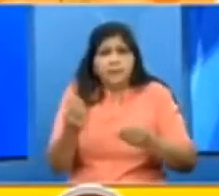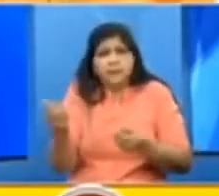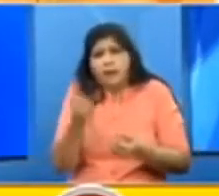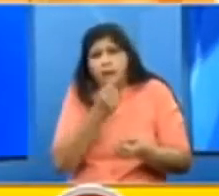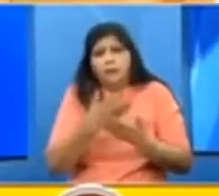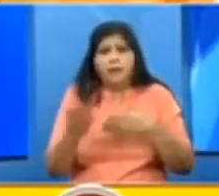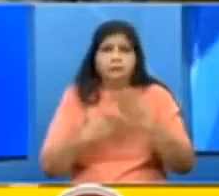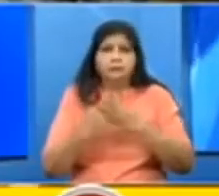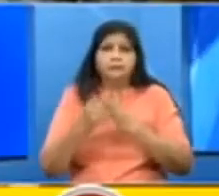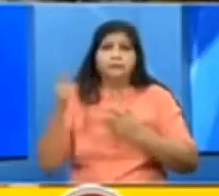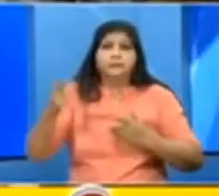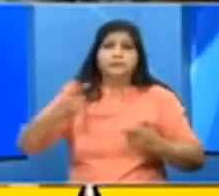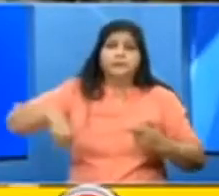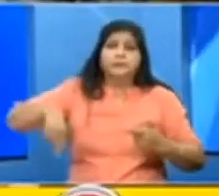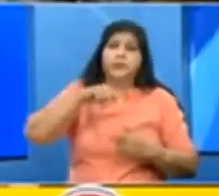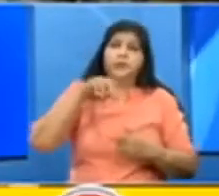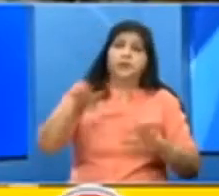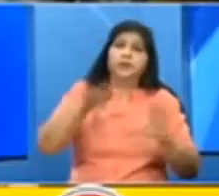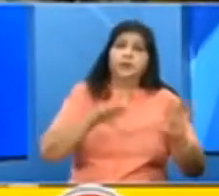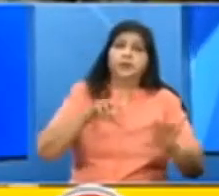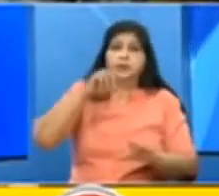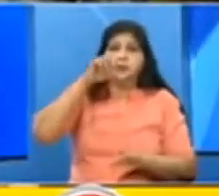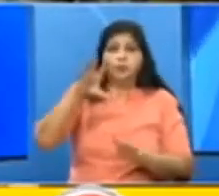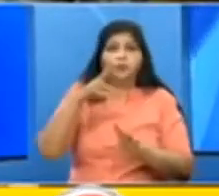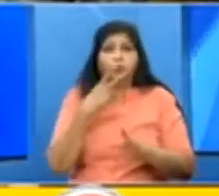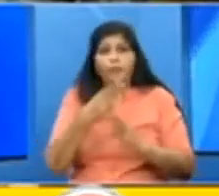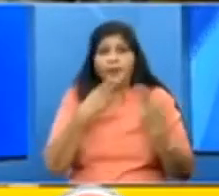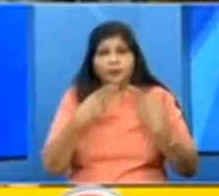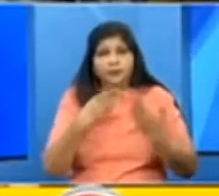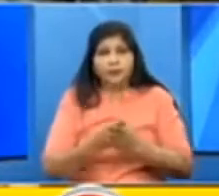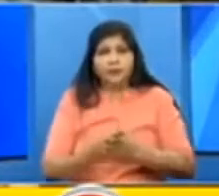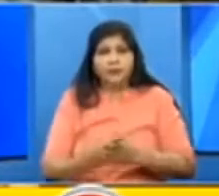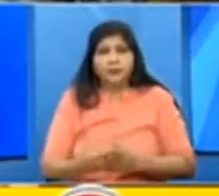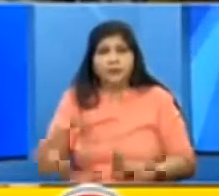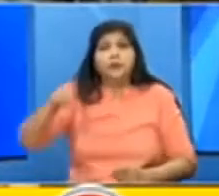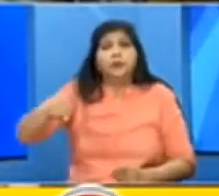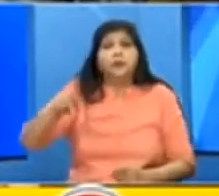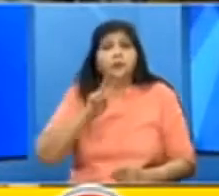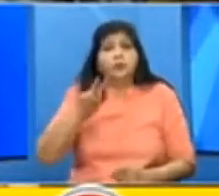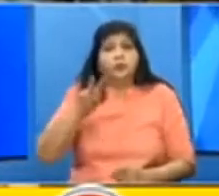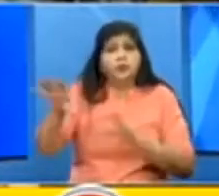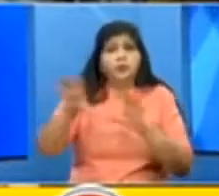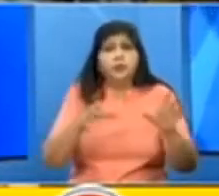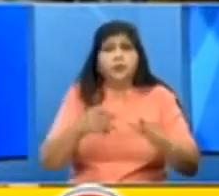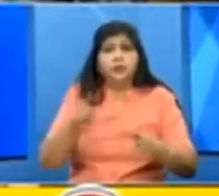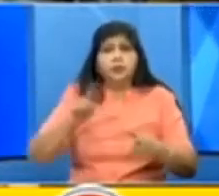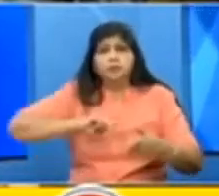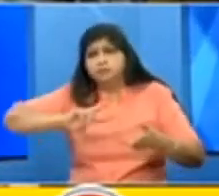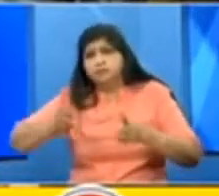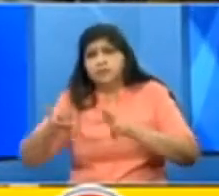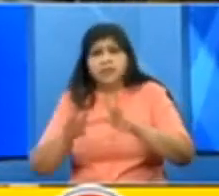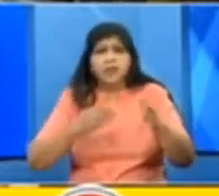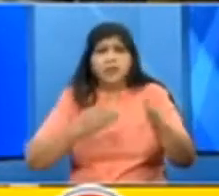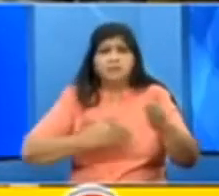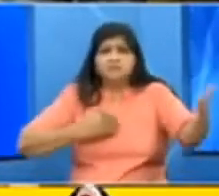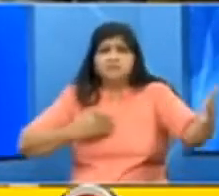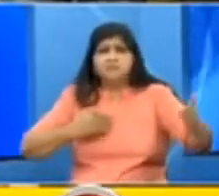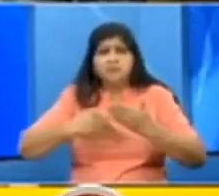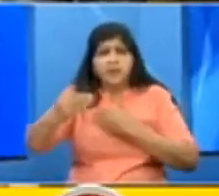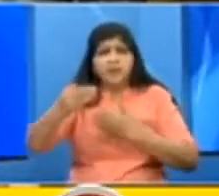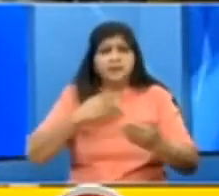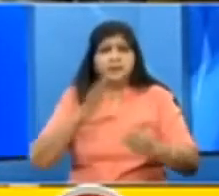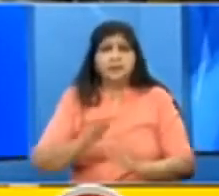के 2 इलाकों के बारे में भी बात करना चाहता हूं। दोनों ही एक दूसरे से सैकड़ों किलोमीटर दूर